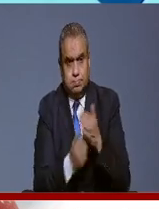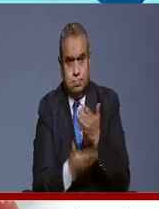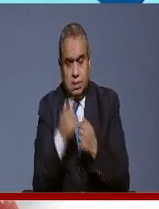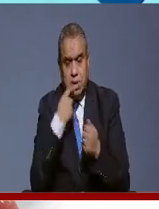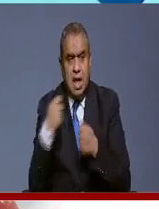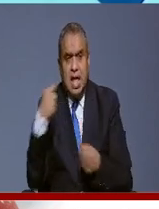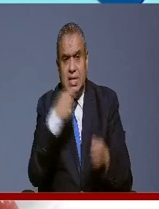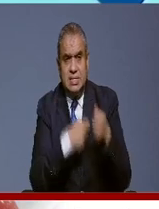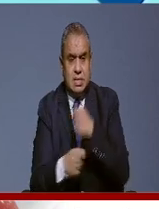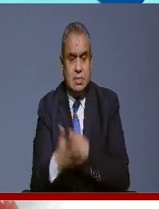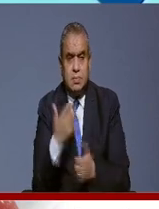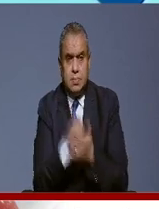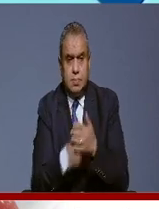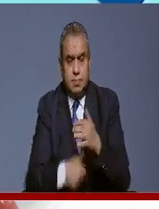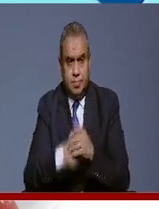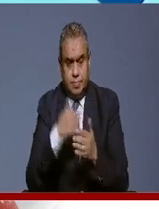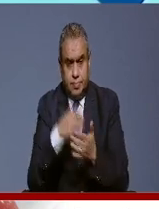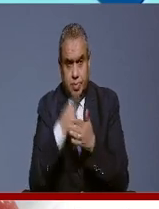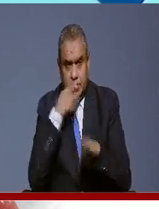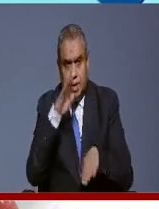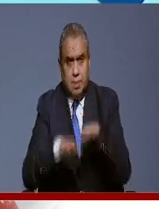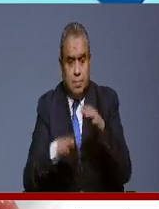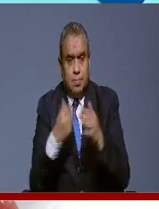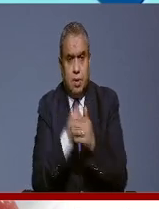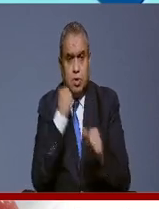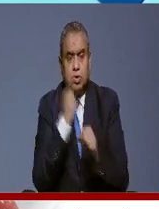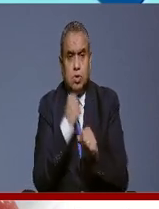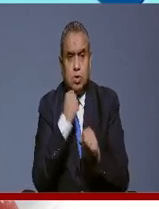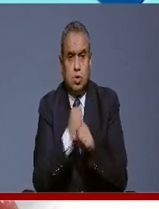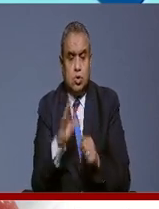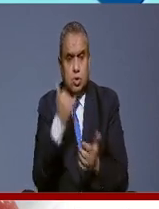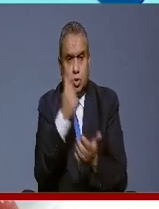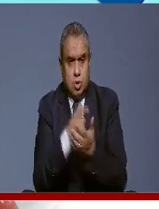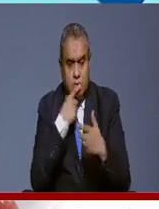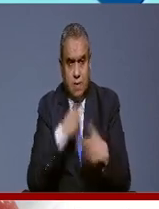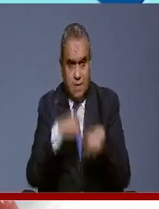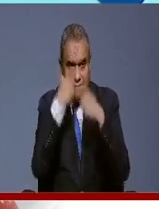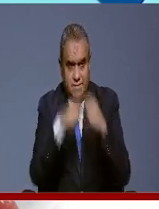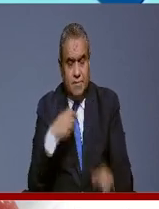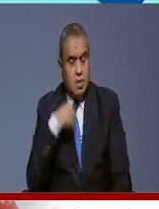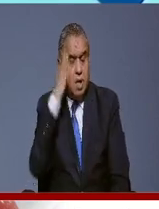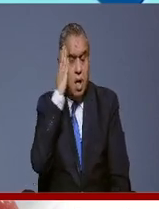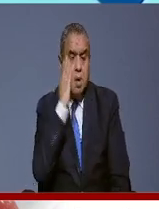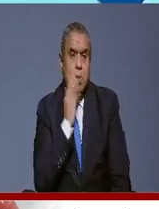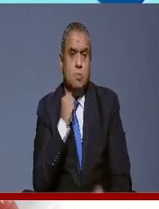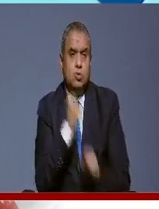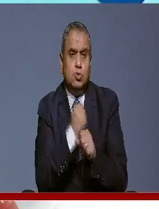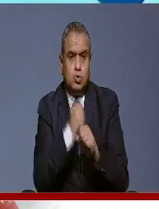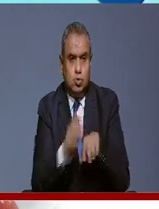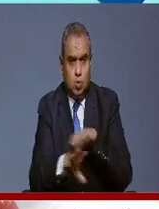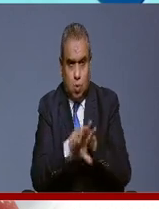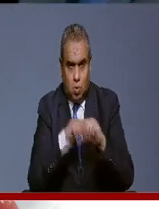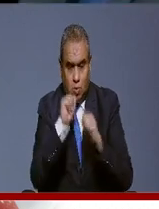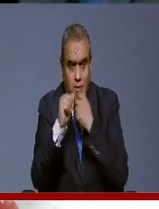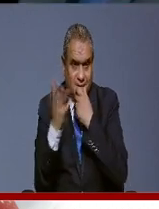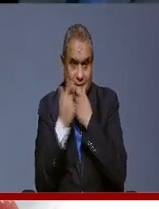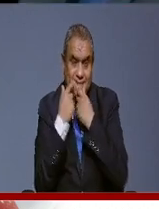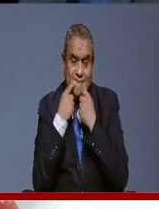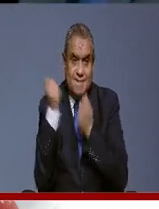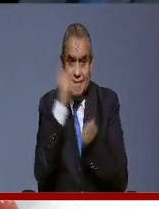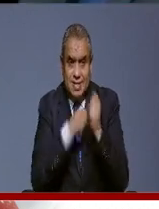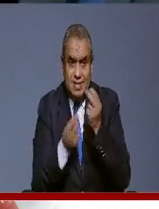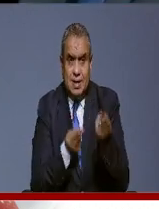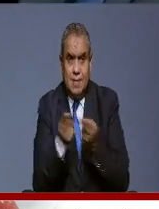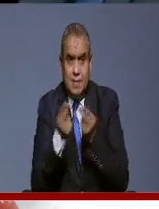للاستثمار، ودي معادلة احنا بنعملها كدورنا برضه يا فندم، وده لينا الشرف ان احنا نعملها، ان المصانع واتحاد